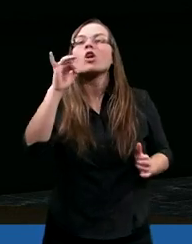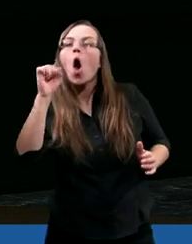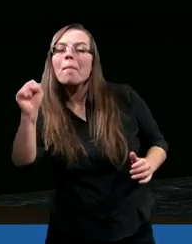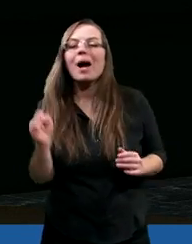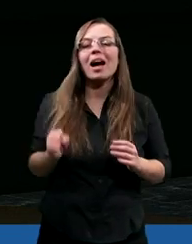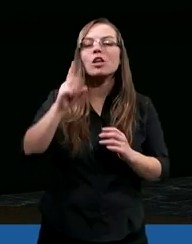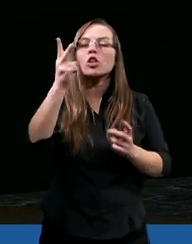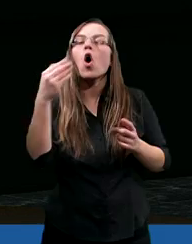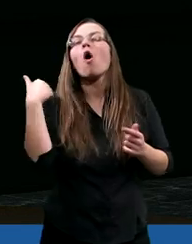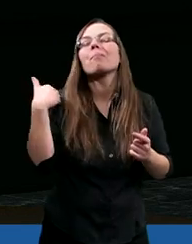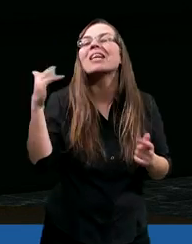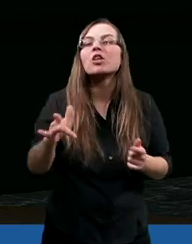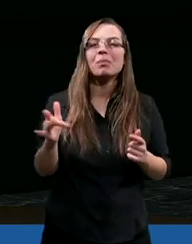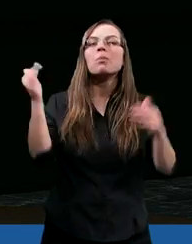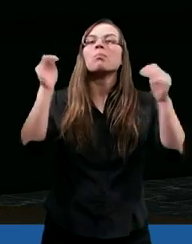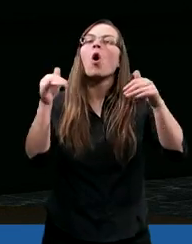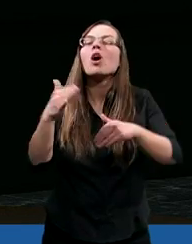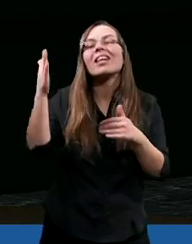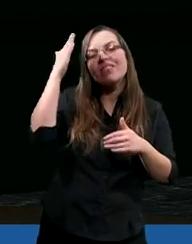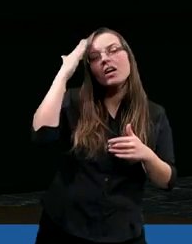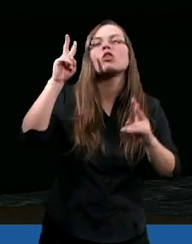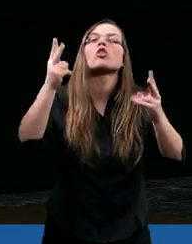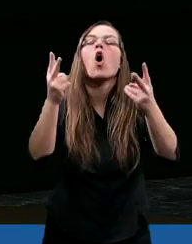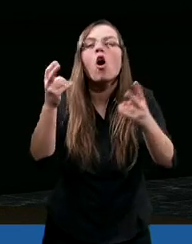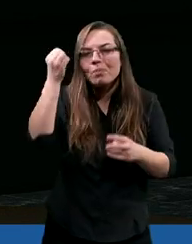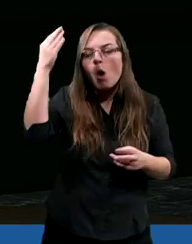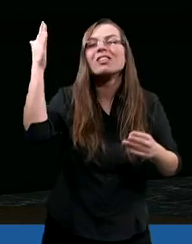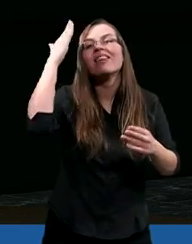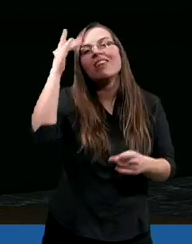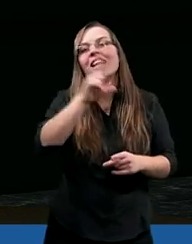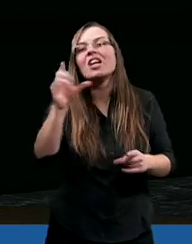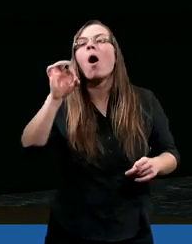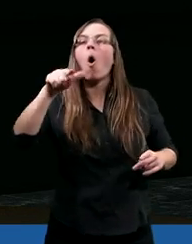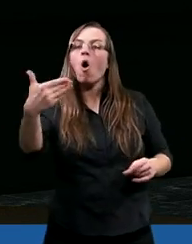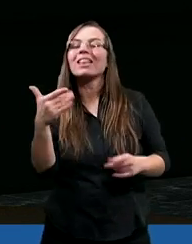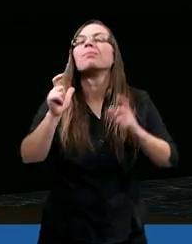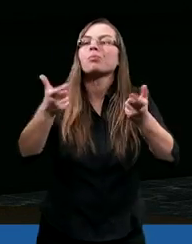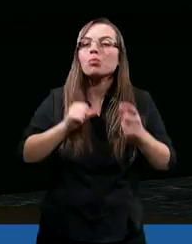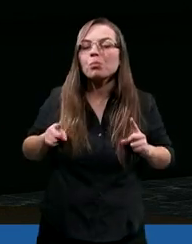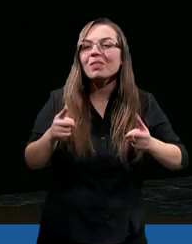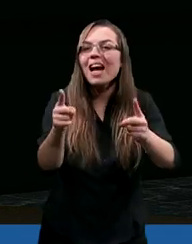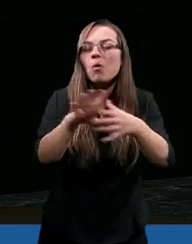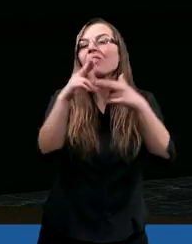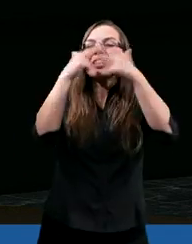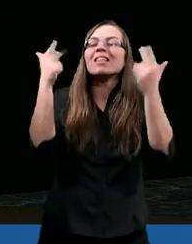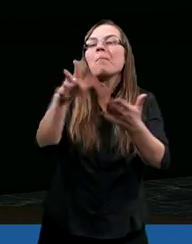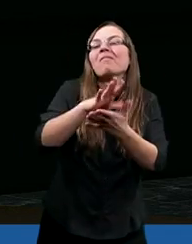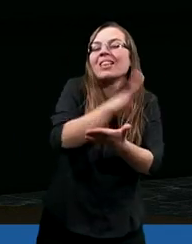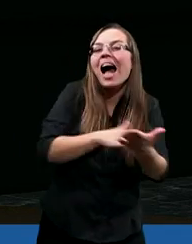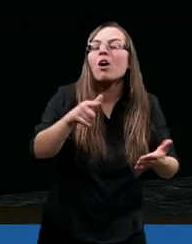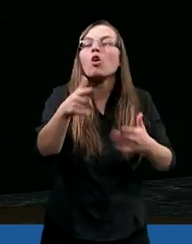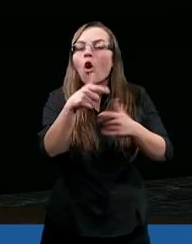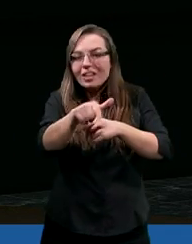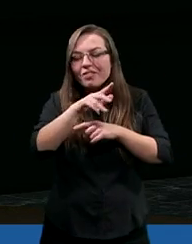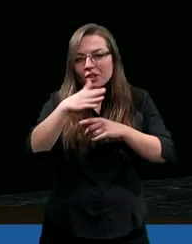Skąd byśmy mogli wiedzieć? Skąd Mojżesz wiedział o tym, co się działo w niebie na naradzie Synów